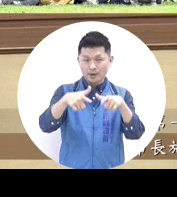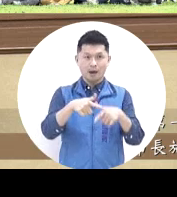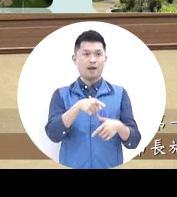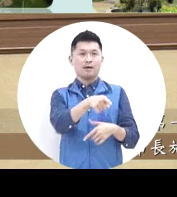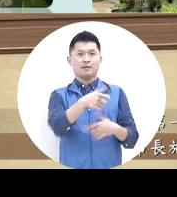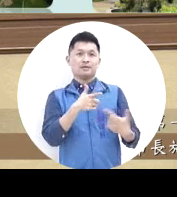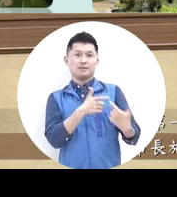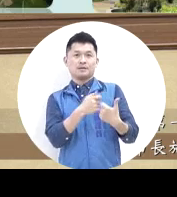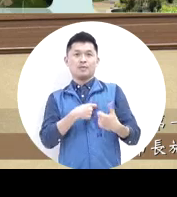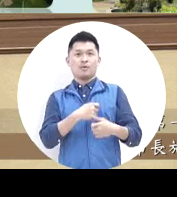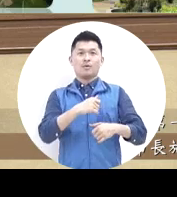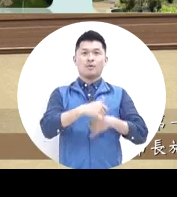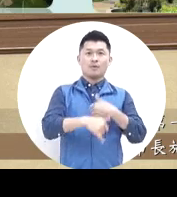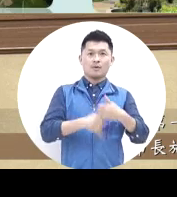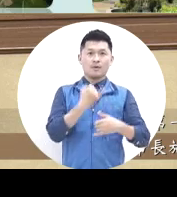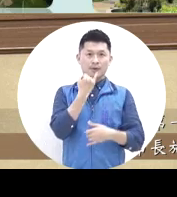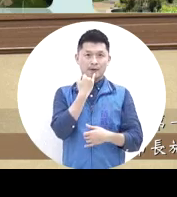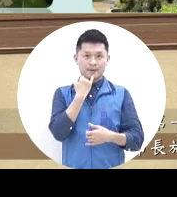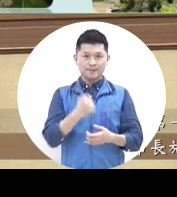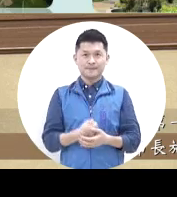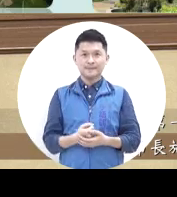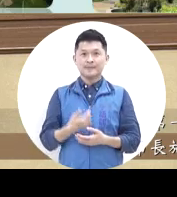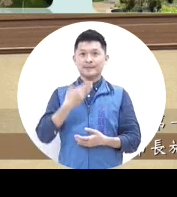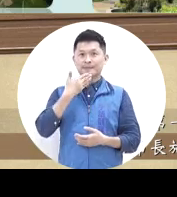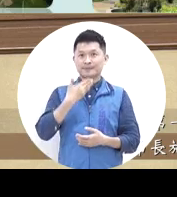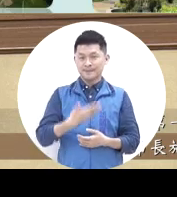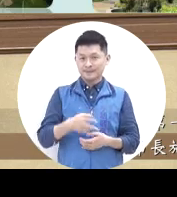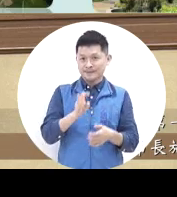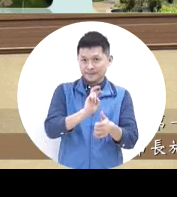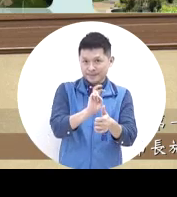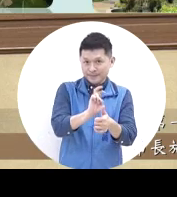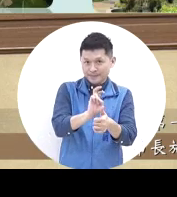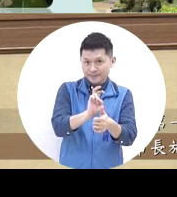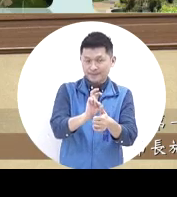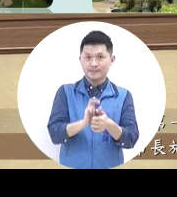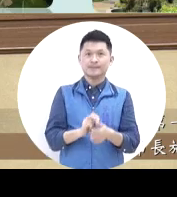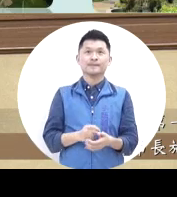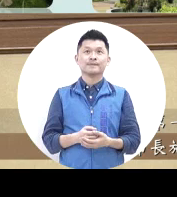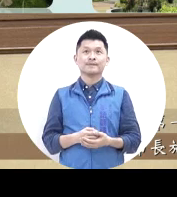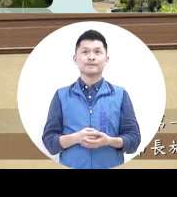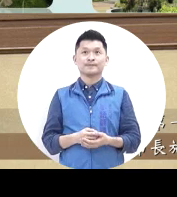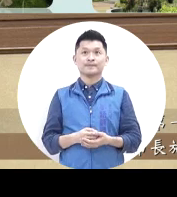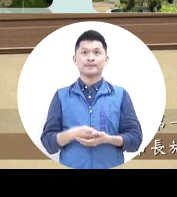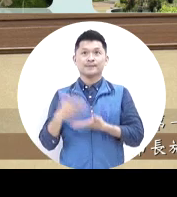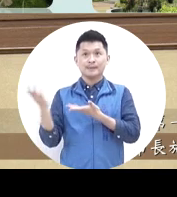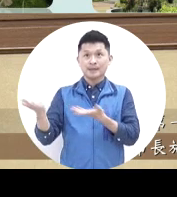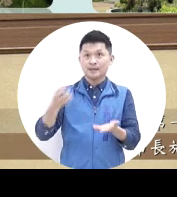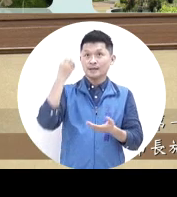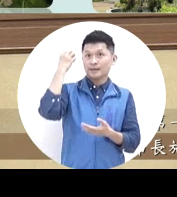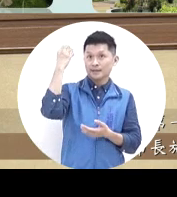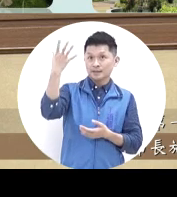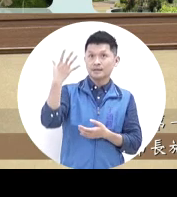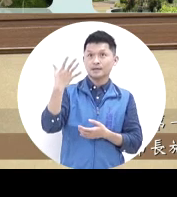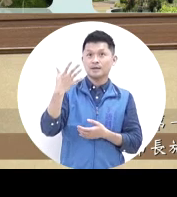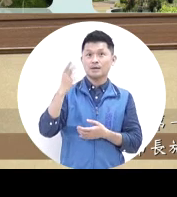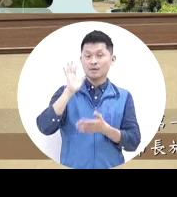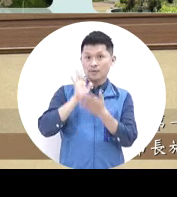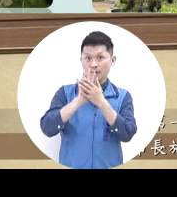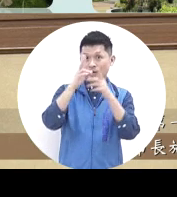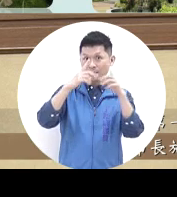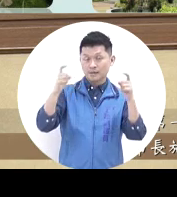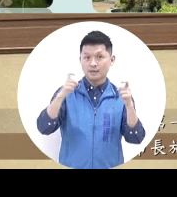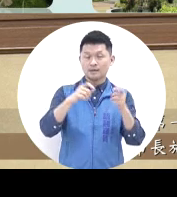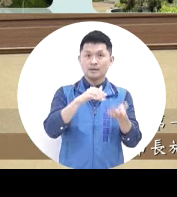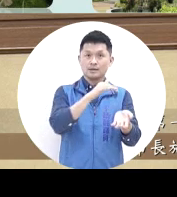所。在高龄照护里面，大家关心的迎新未来城，结合我们的医疗长照